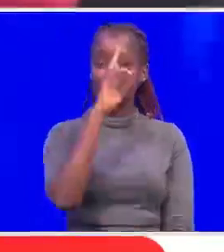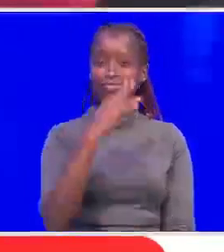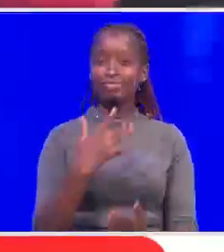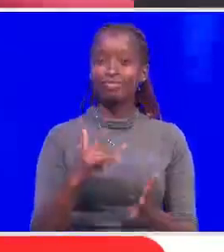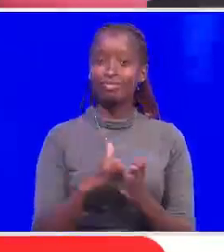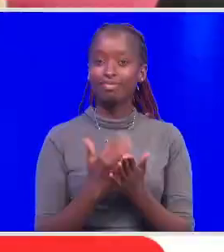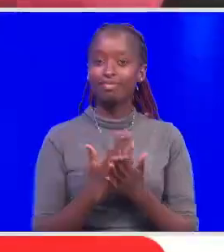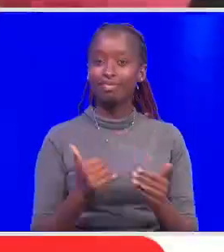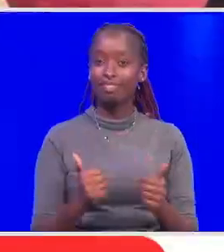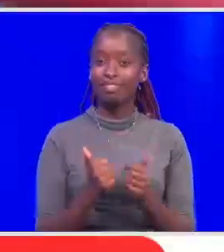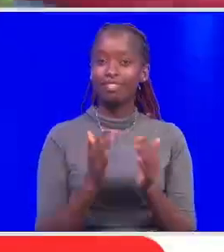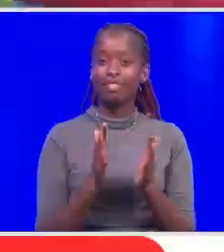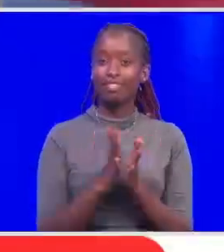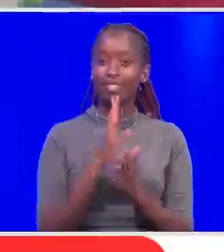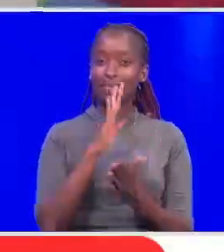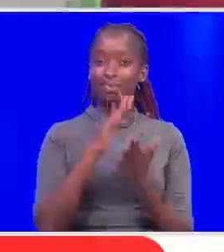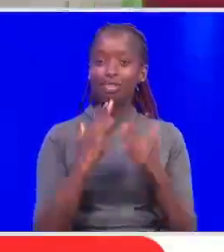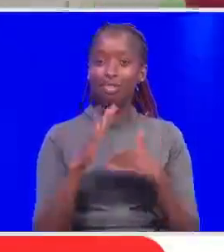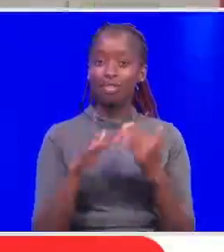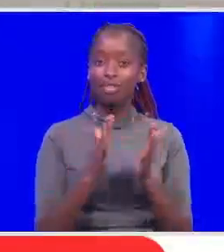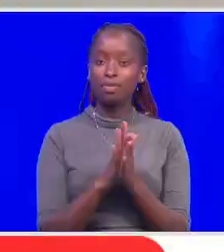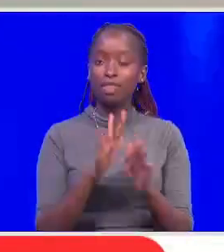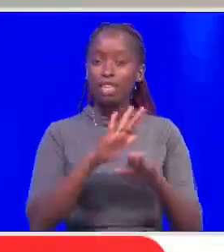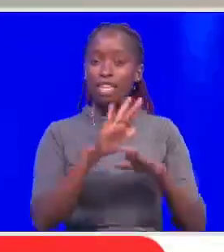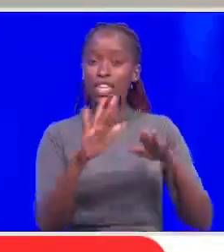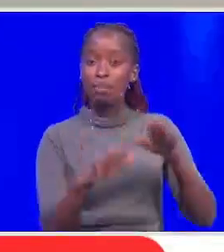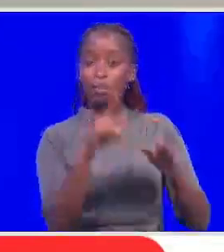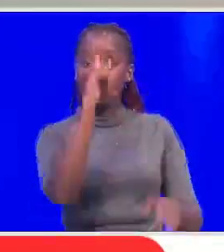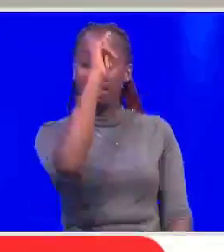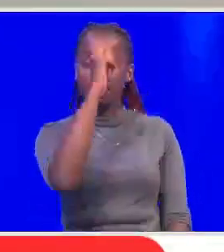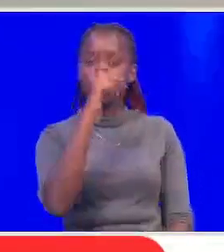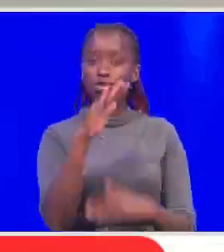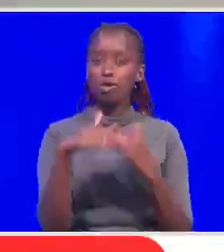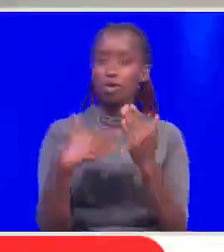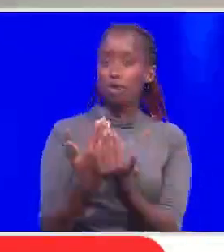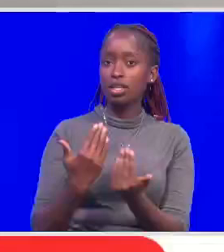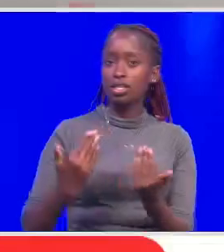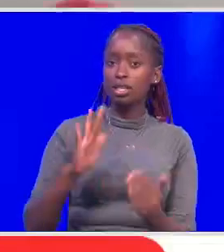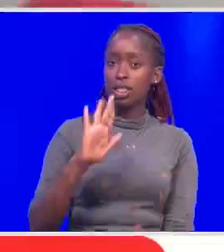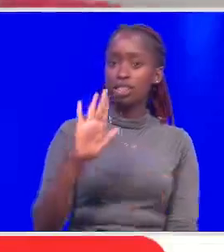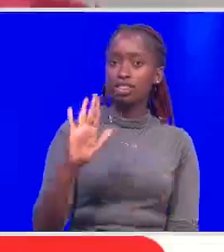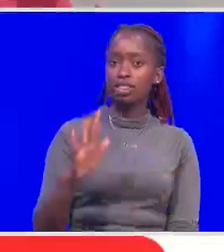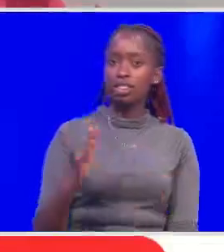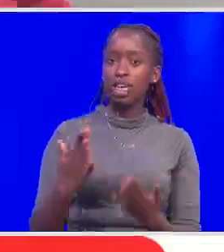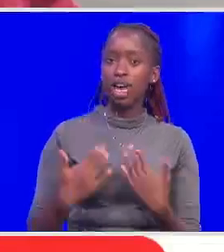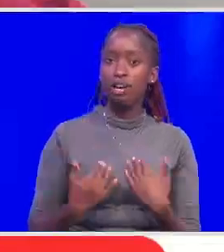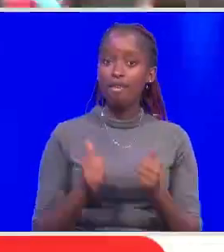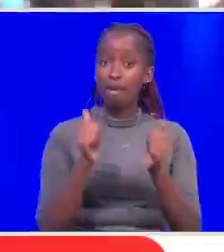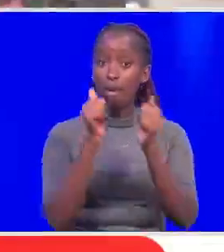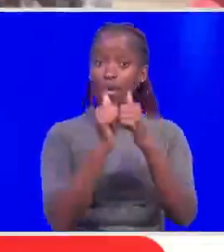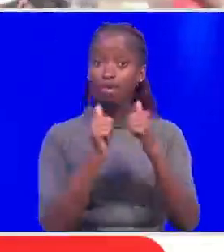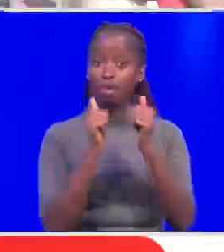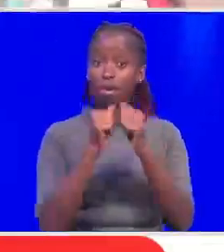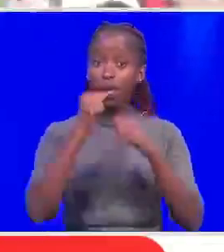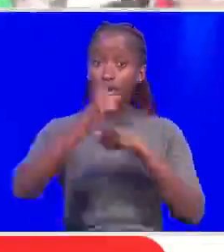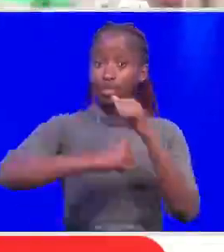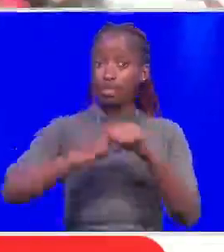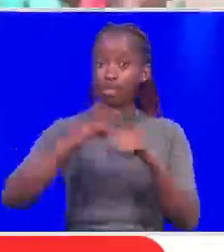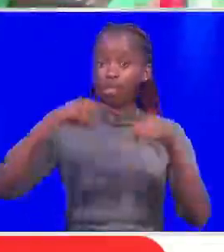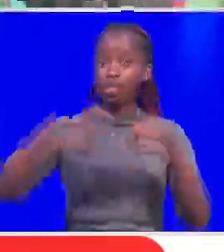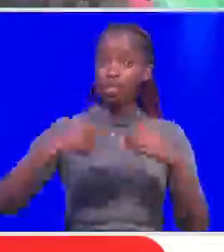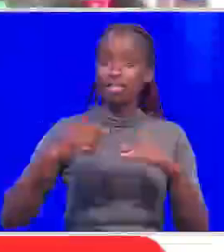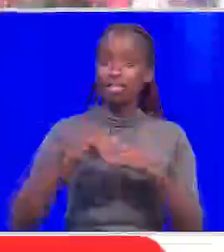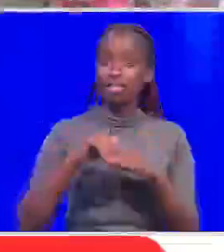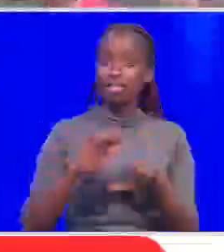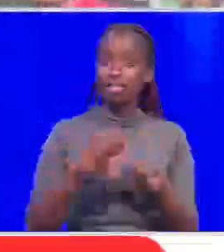ni utekelezaji wa ahadi ya naibu wa rais kwa watoto hao Oktoba mwaka huu, wakati wa ziara ya kikazi ya maendeleo katika